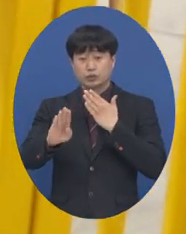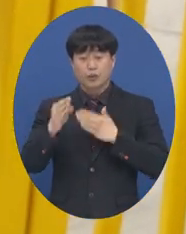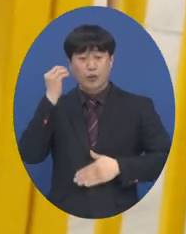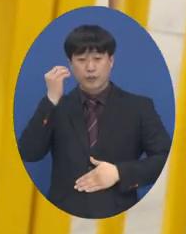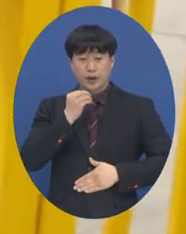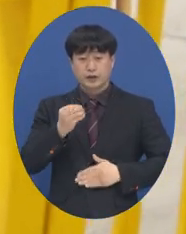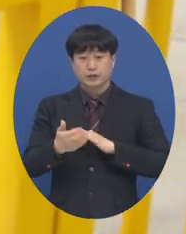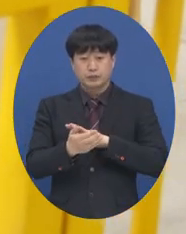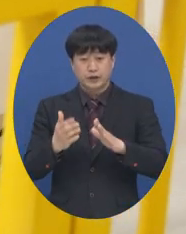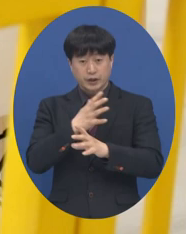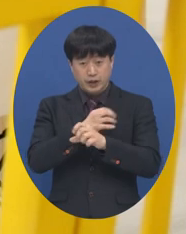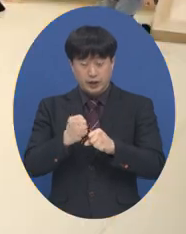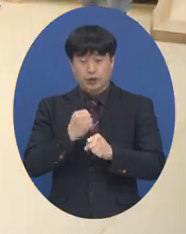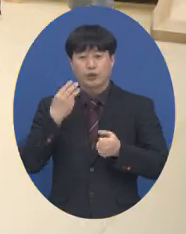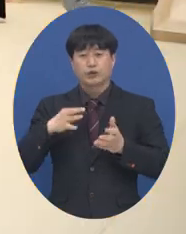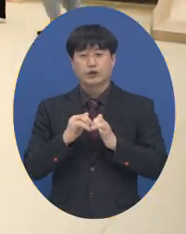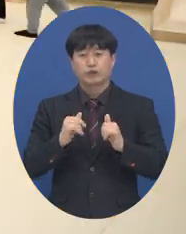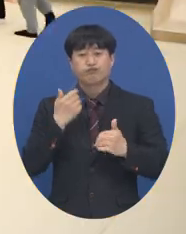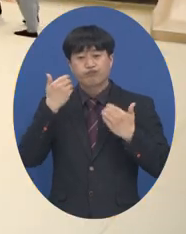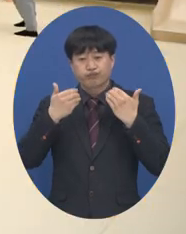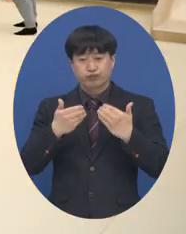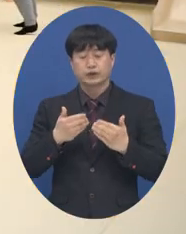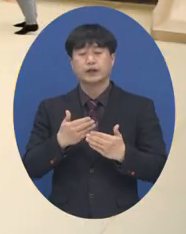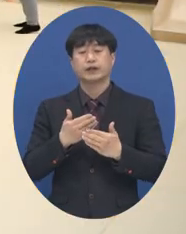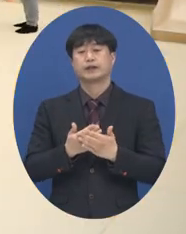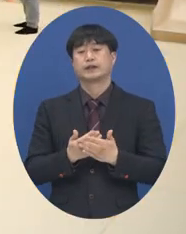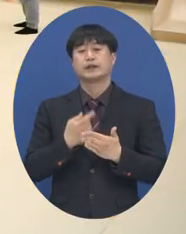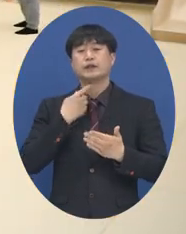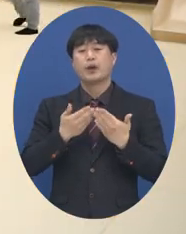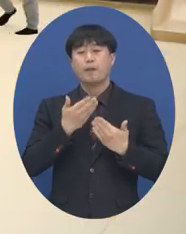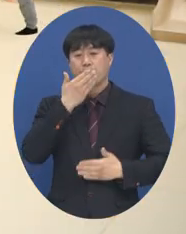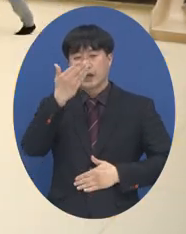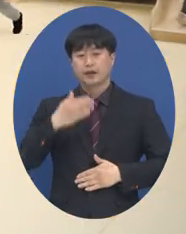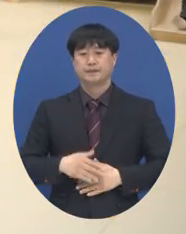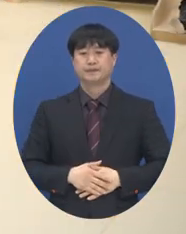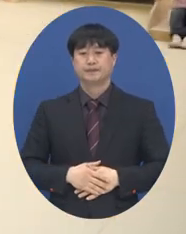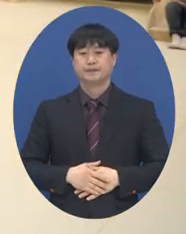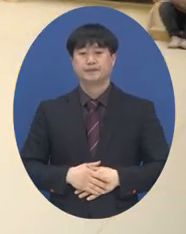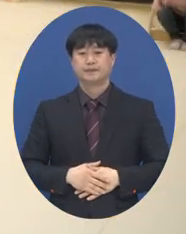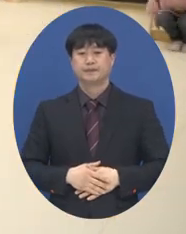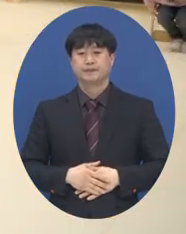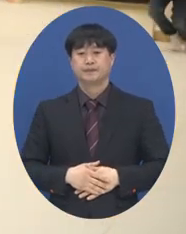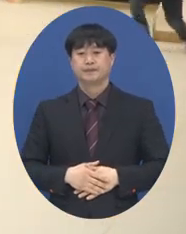사전 예약을 통해 경기도민 누구나 체험이 가능합니다. 경기지TV 이슬비입니다.